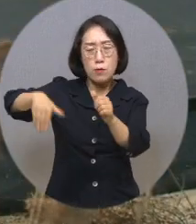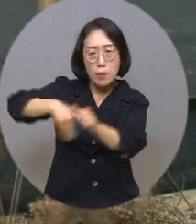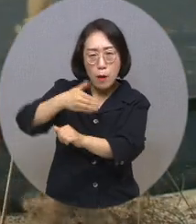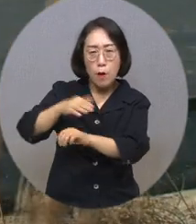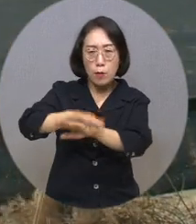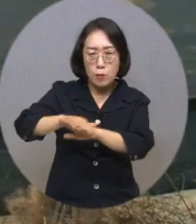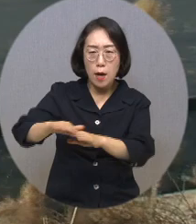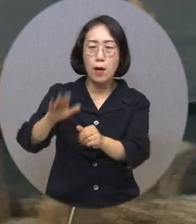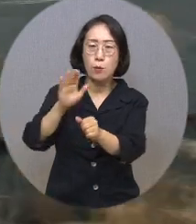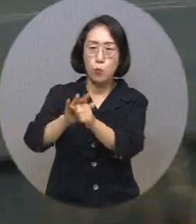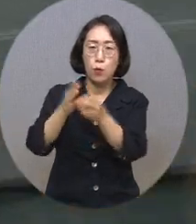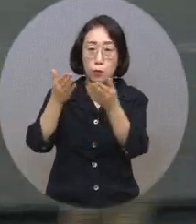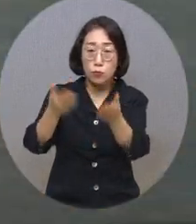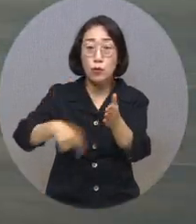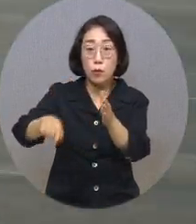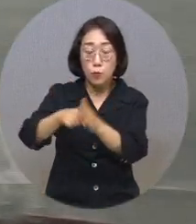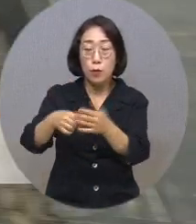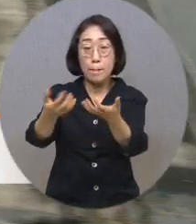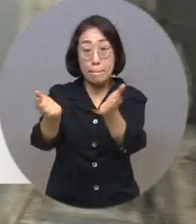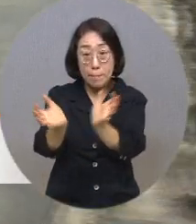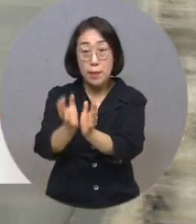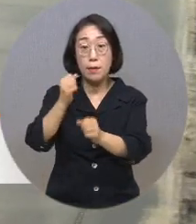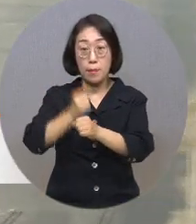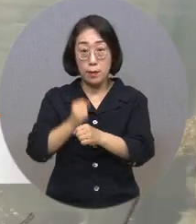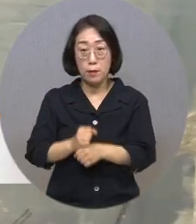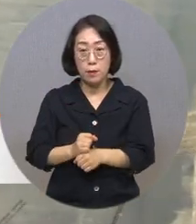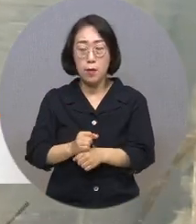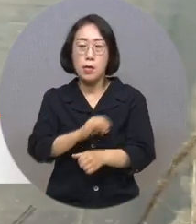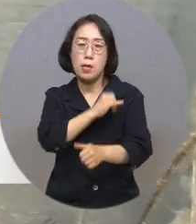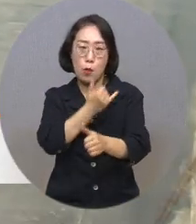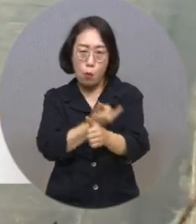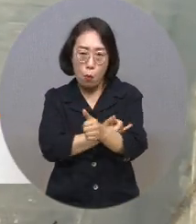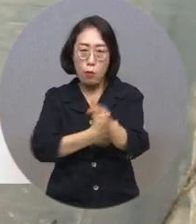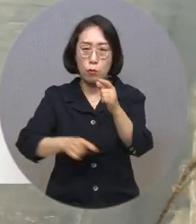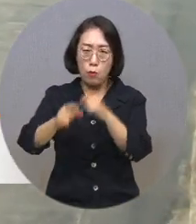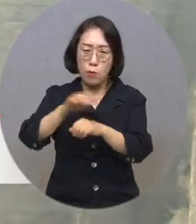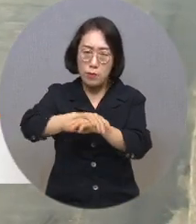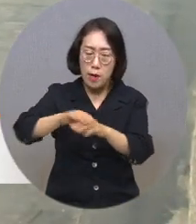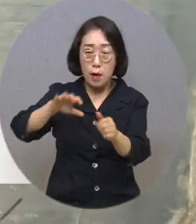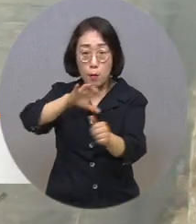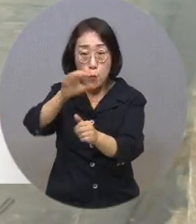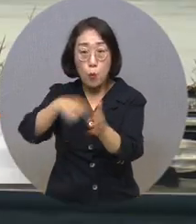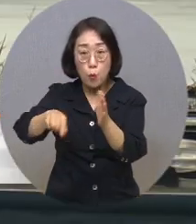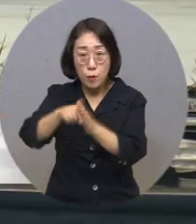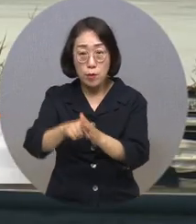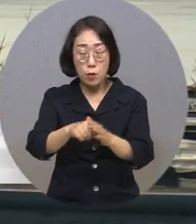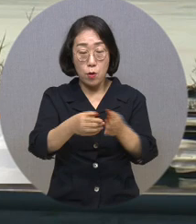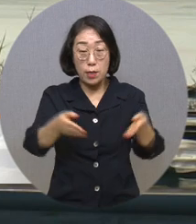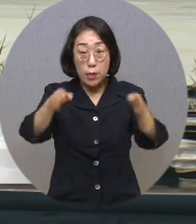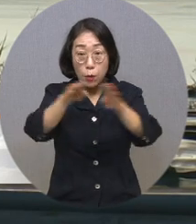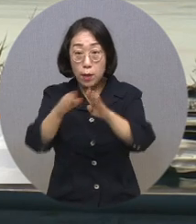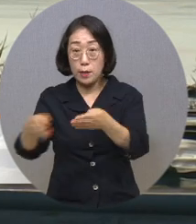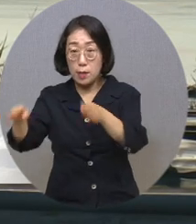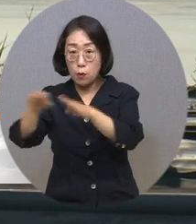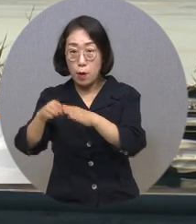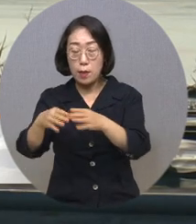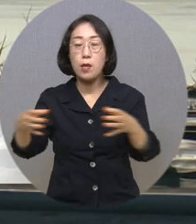추진단을 구성한 전남도는 염전 근로자 인권 증진을 위해 기관 간 협업 체계를 강화하기로